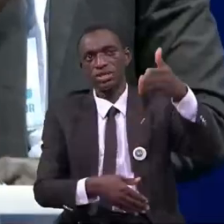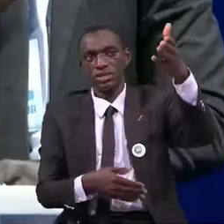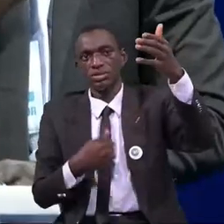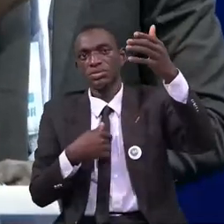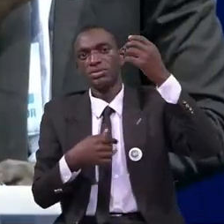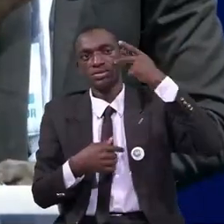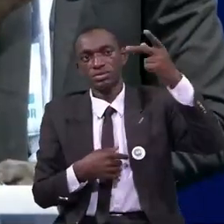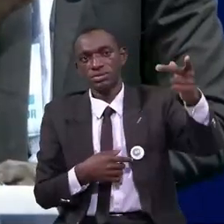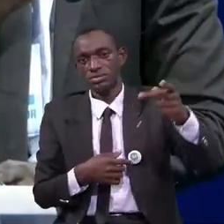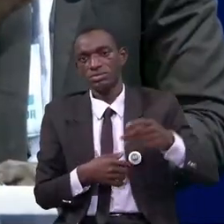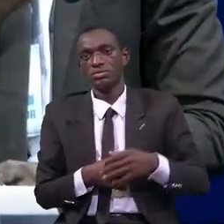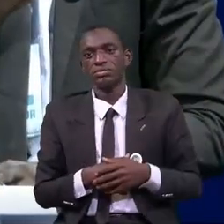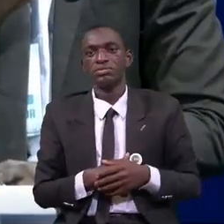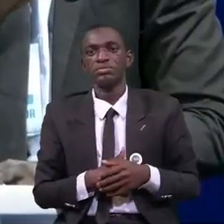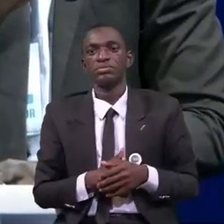s'il vous